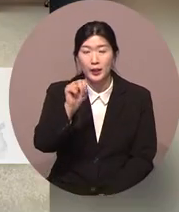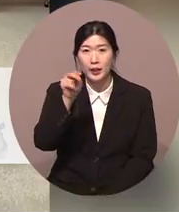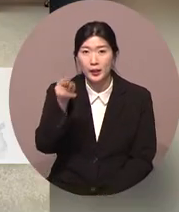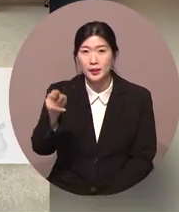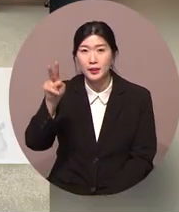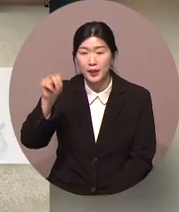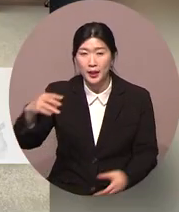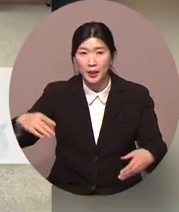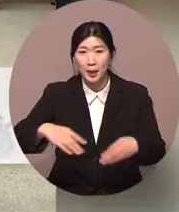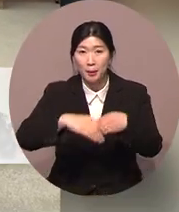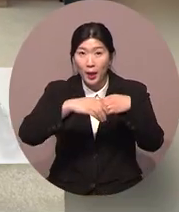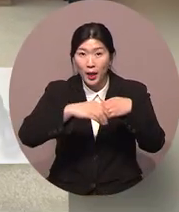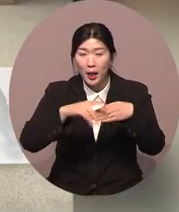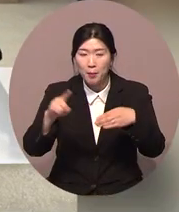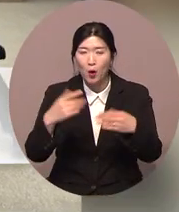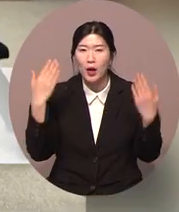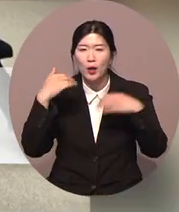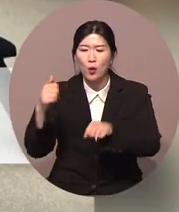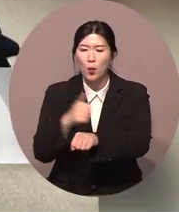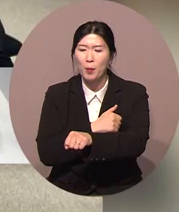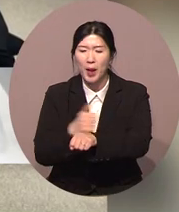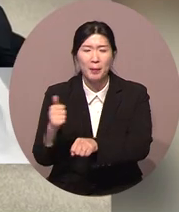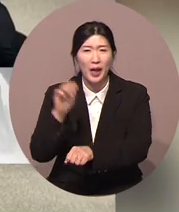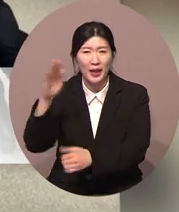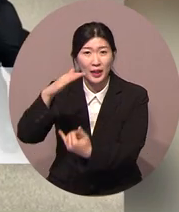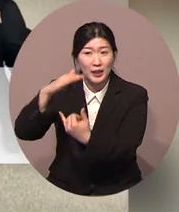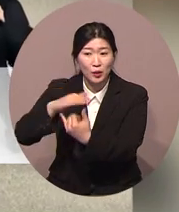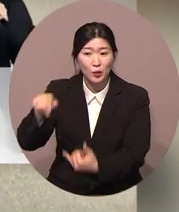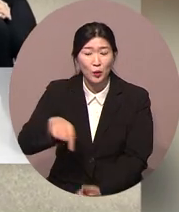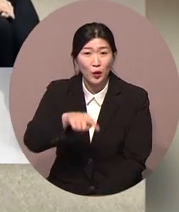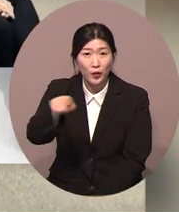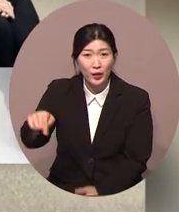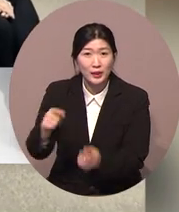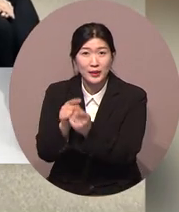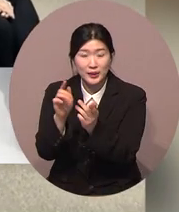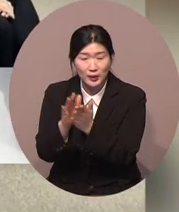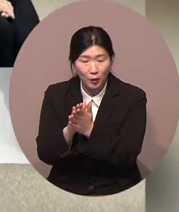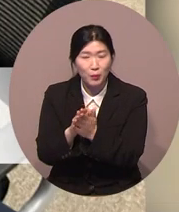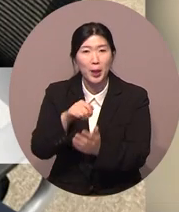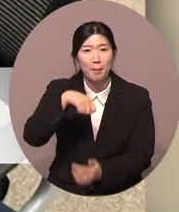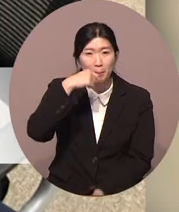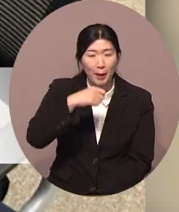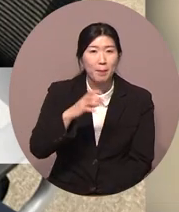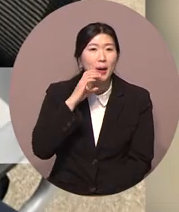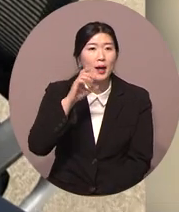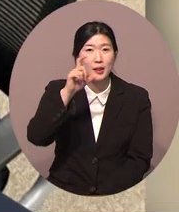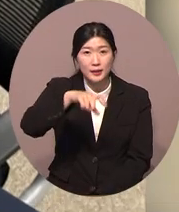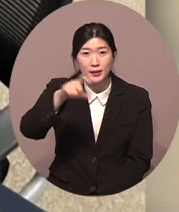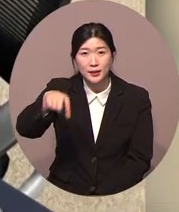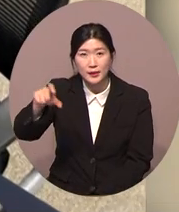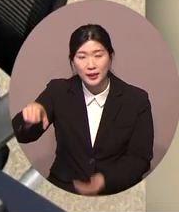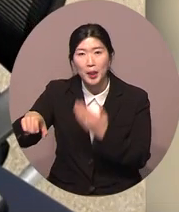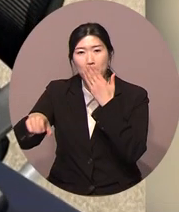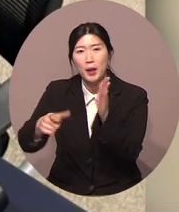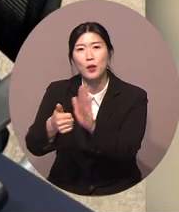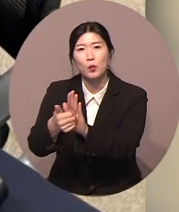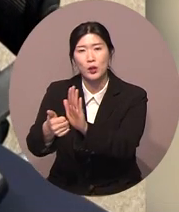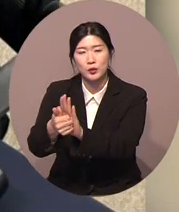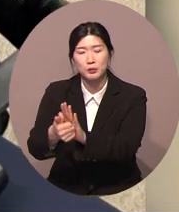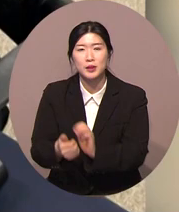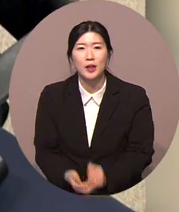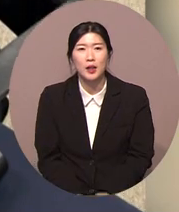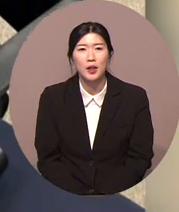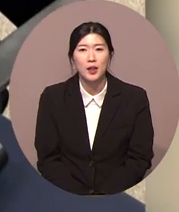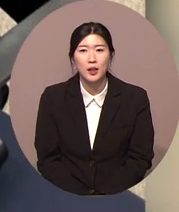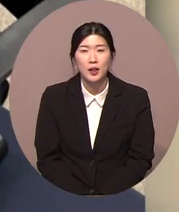맺고 학교 박 청소년들이 직접 식당과 카페 등에서 급식비를 결제할 수 있는 시스템을 도입하기로 했습니다 돈은